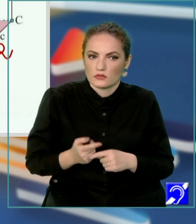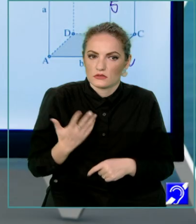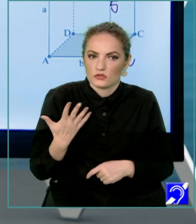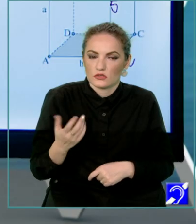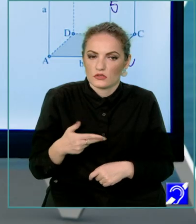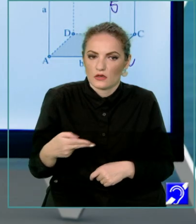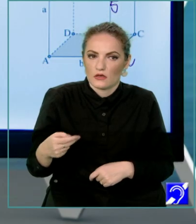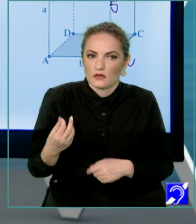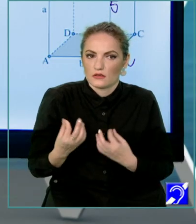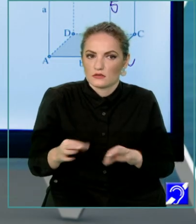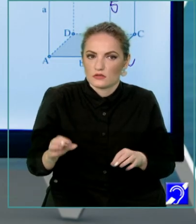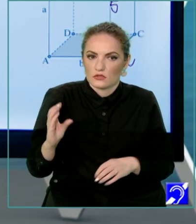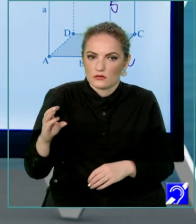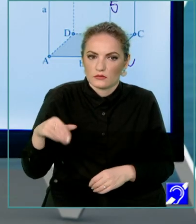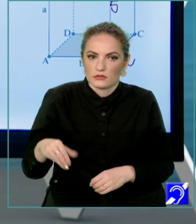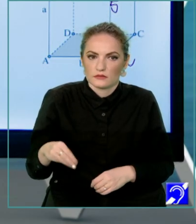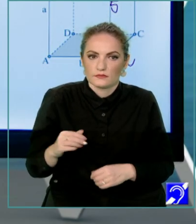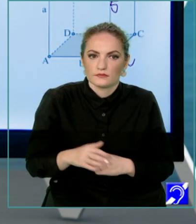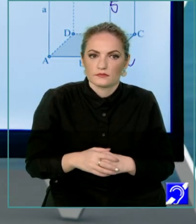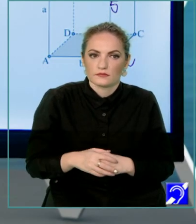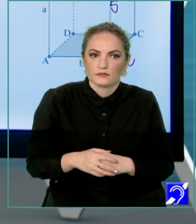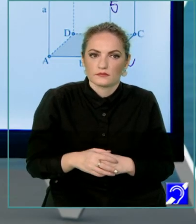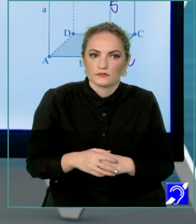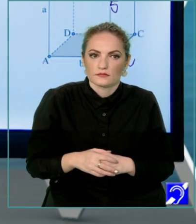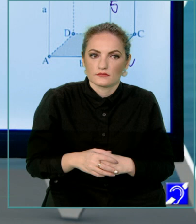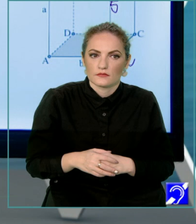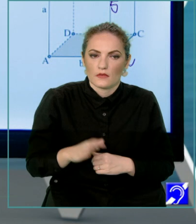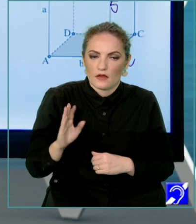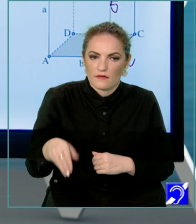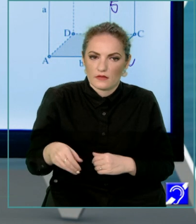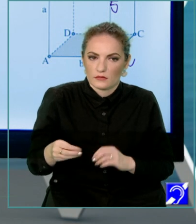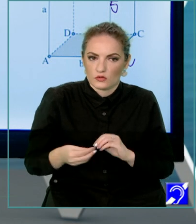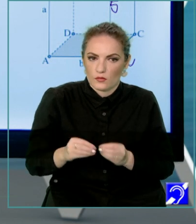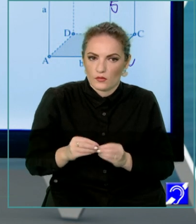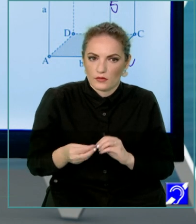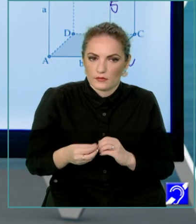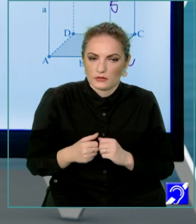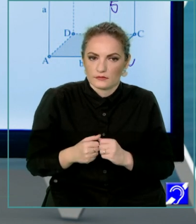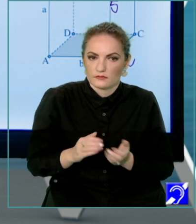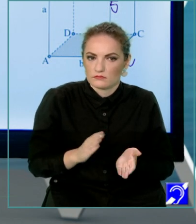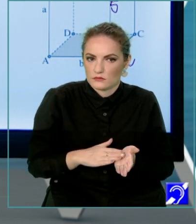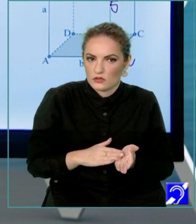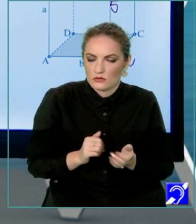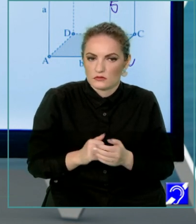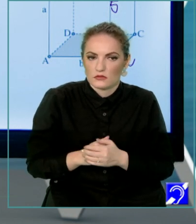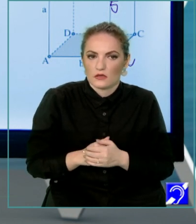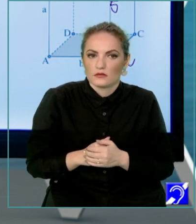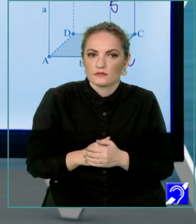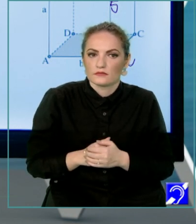cm desigur dacă avem într o problemă cerința a